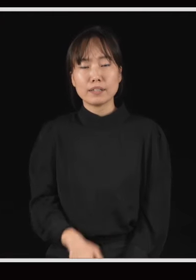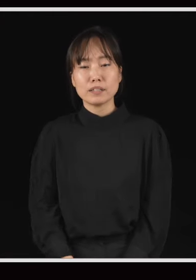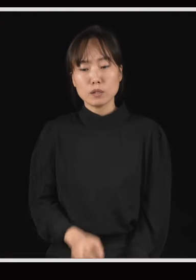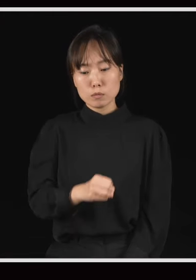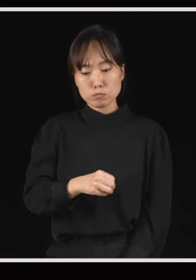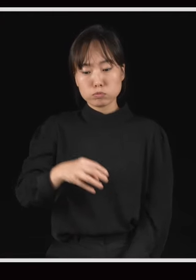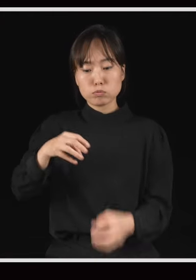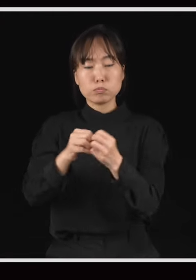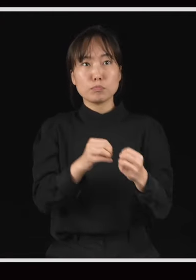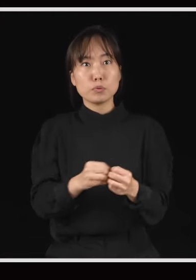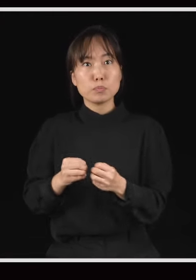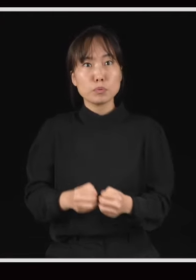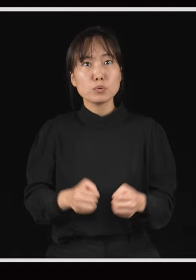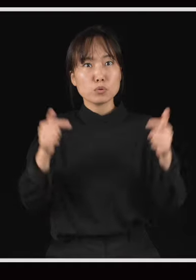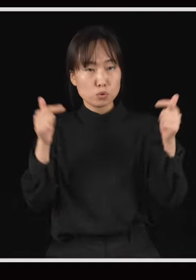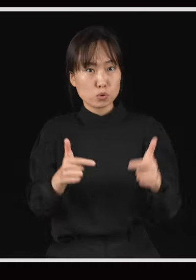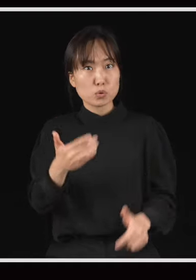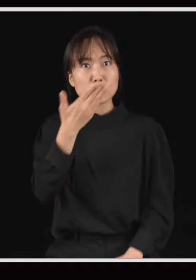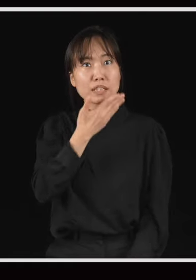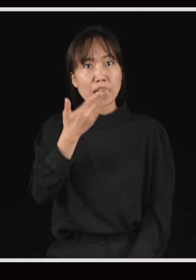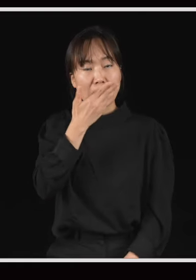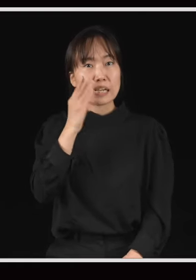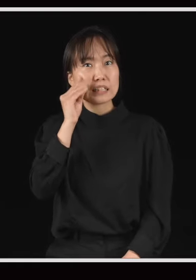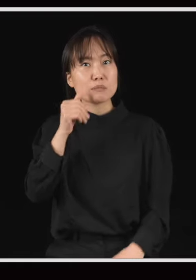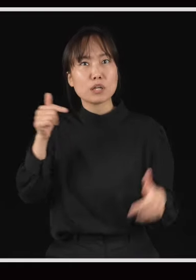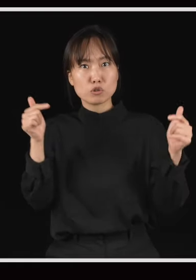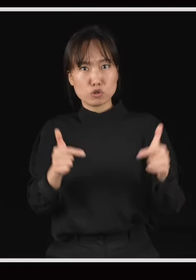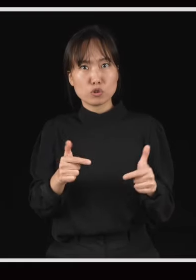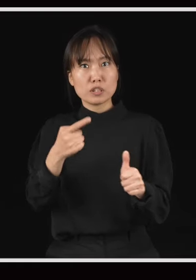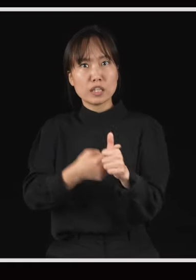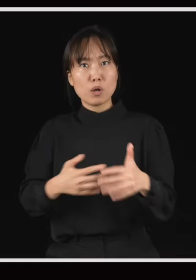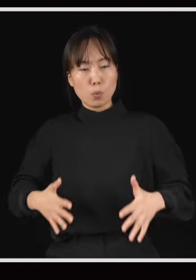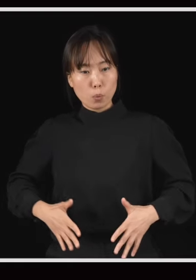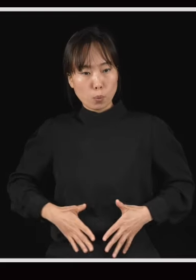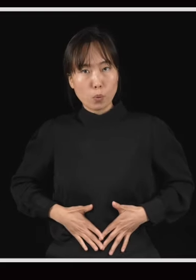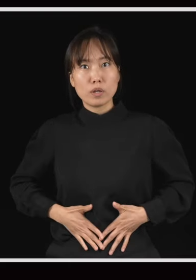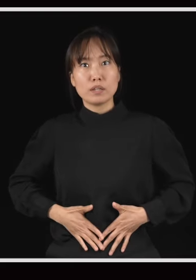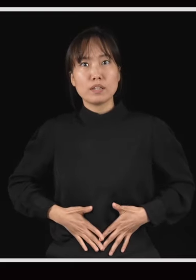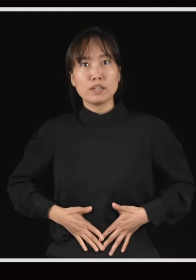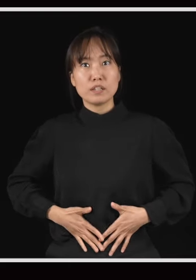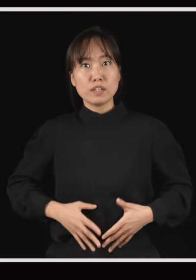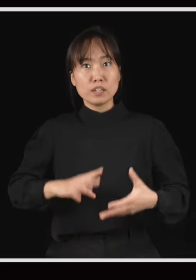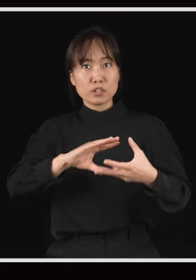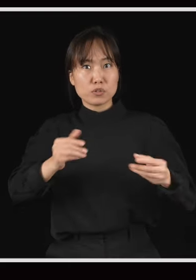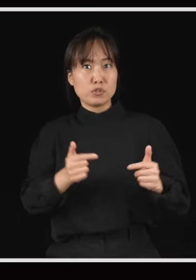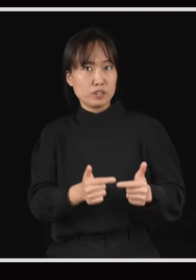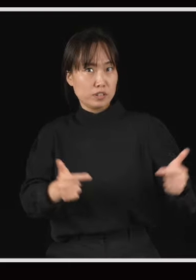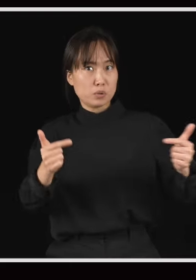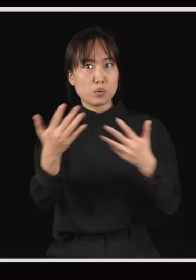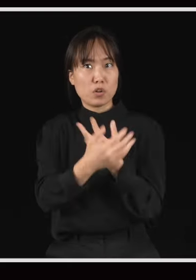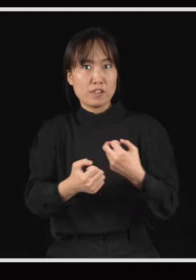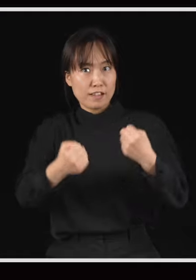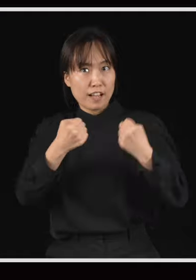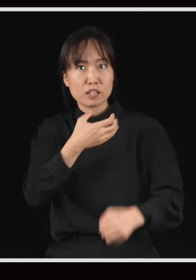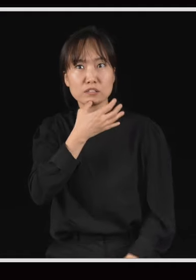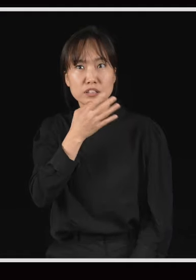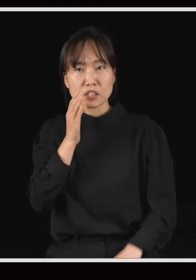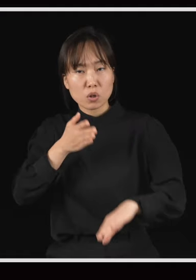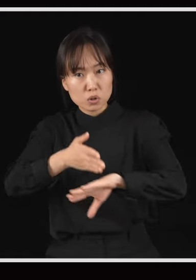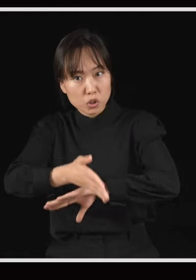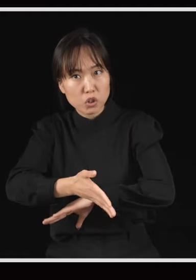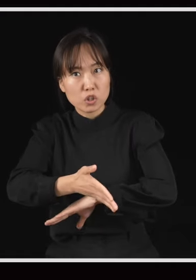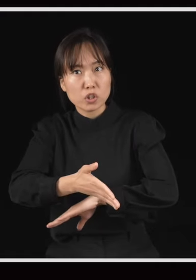만성염증도 좋아지고 인슐린 저항성도 좋아지고 배도 들어가고 근육도 나옵니다. 그렇게 되면 건강 상태도 좋아지고 노화 속도도 느려지게